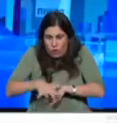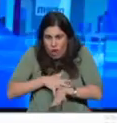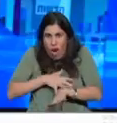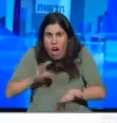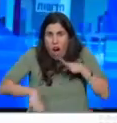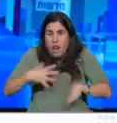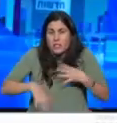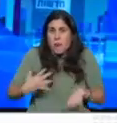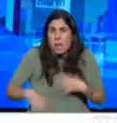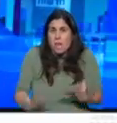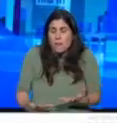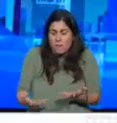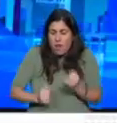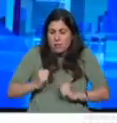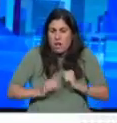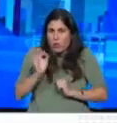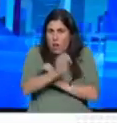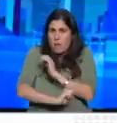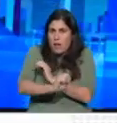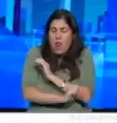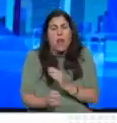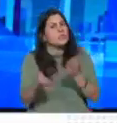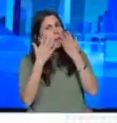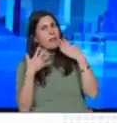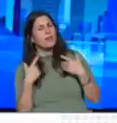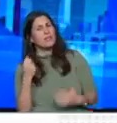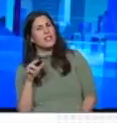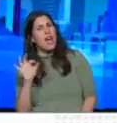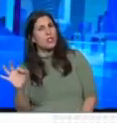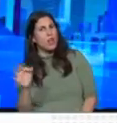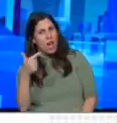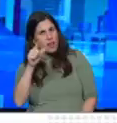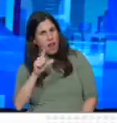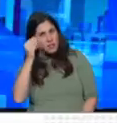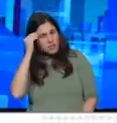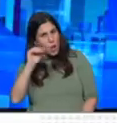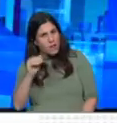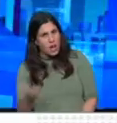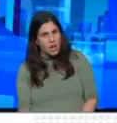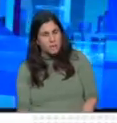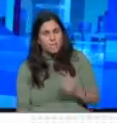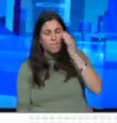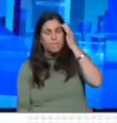על ההתנהלות הזאת של המכללה. תספר לנו קצת על אחיך גל, זכרו לברכה.